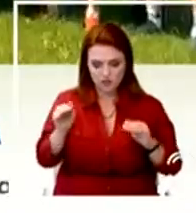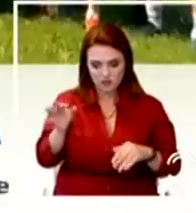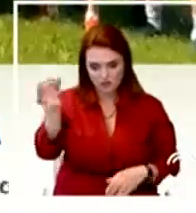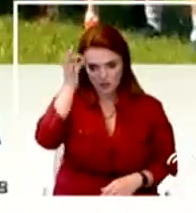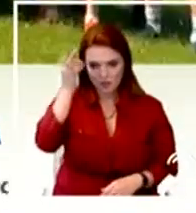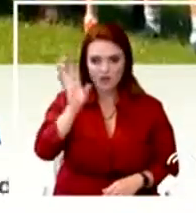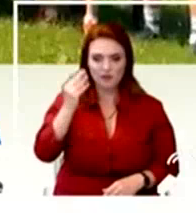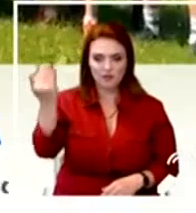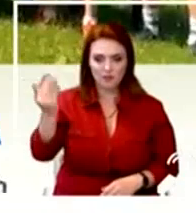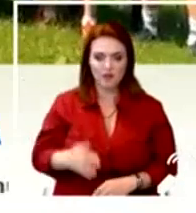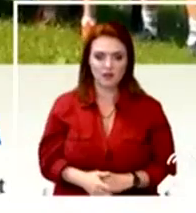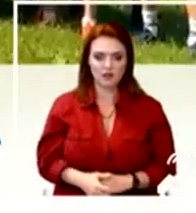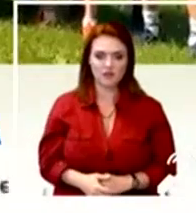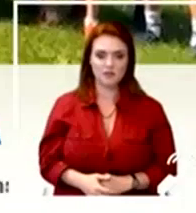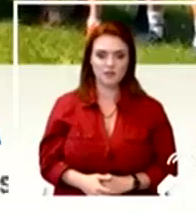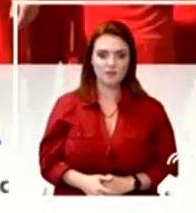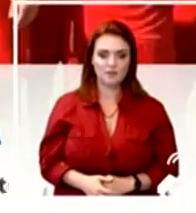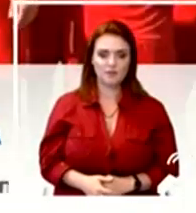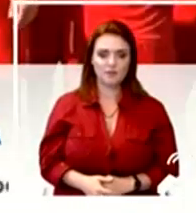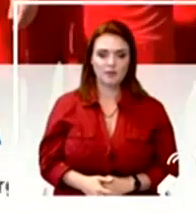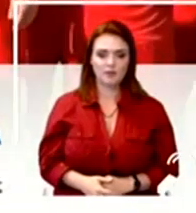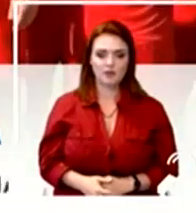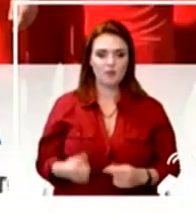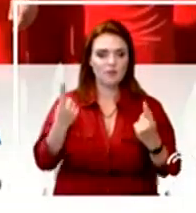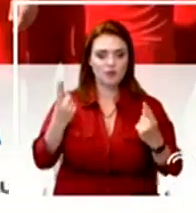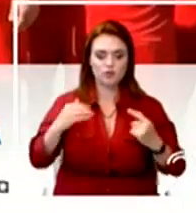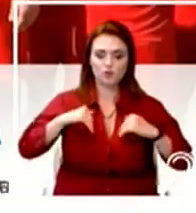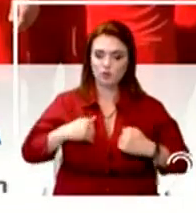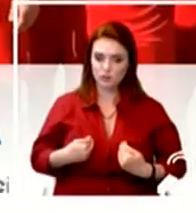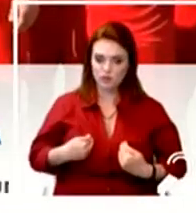iar selecționerul a transmis un mesaj. Большое горе.